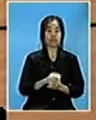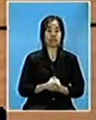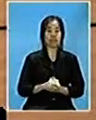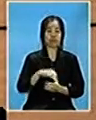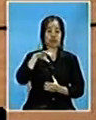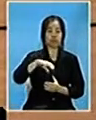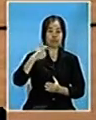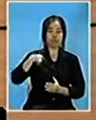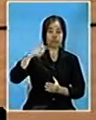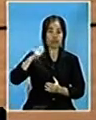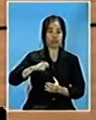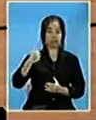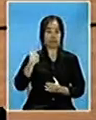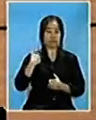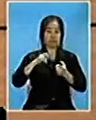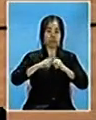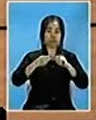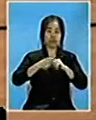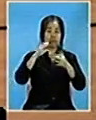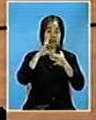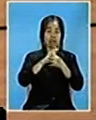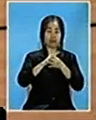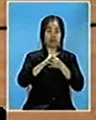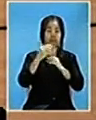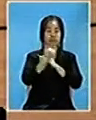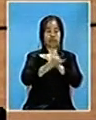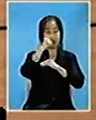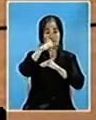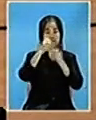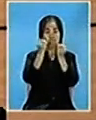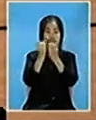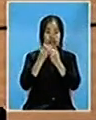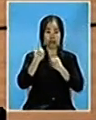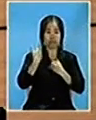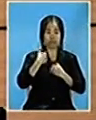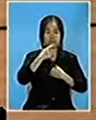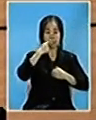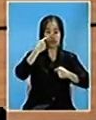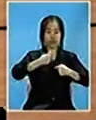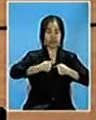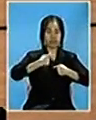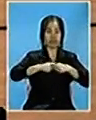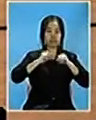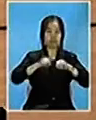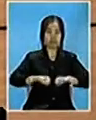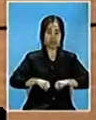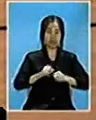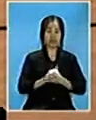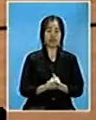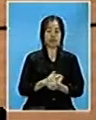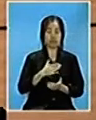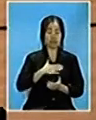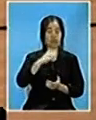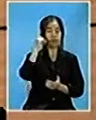สภาวะวิกฤตทางการเมืองของประเทศและทำให้ท่านมีความยากลำบากผมทราบครับว่าท่านต้องทำง